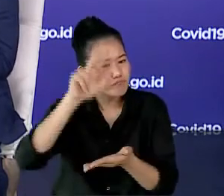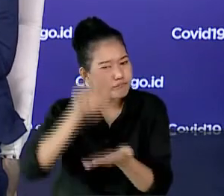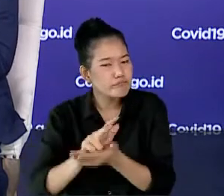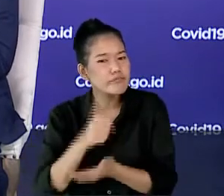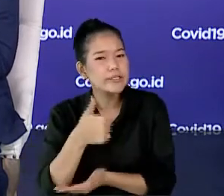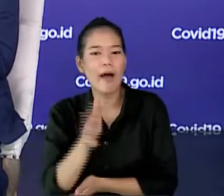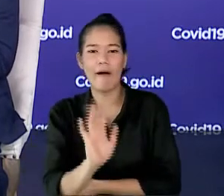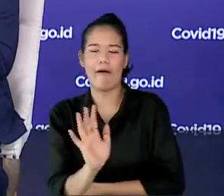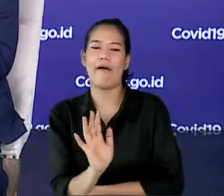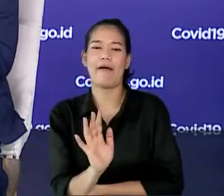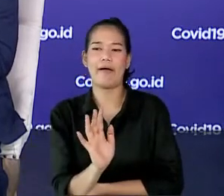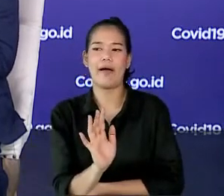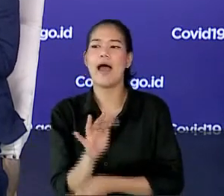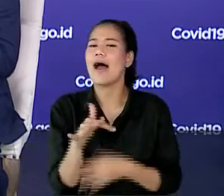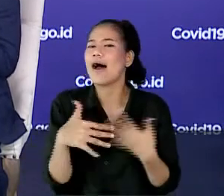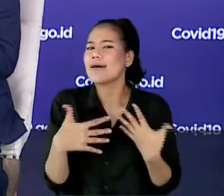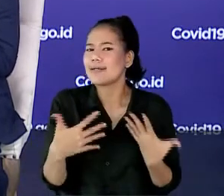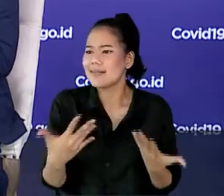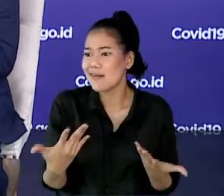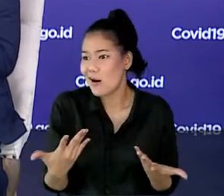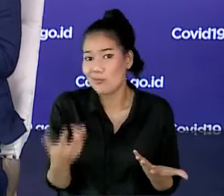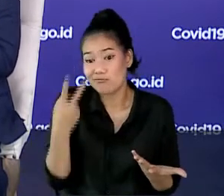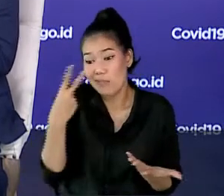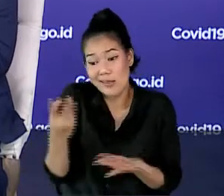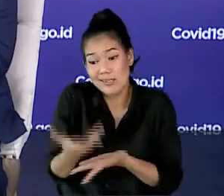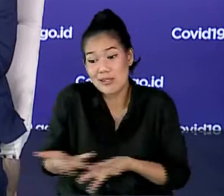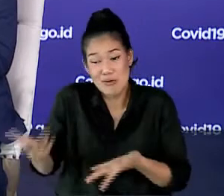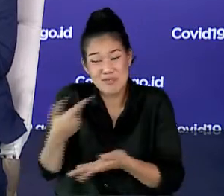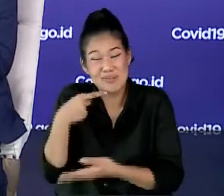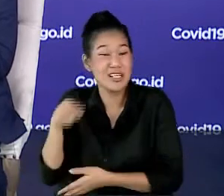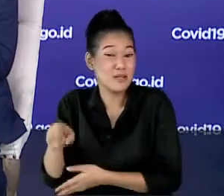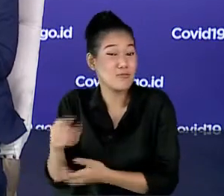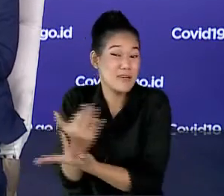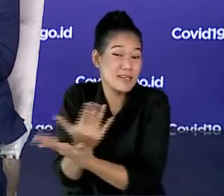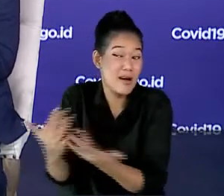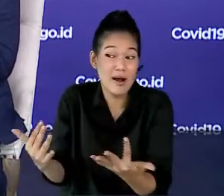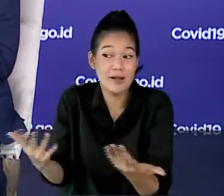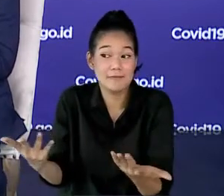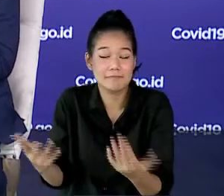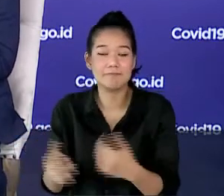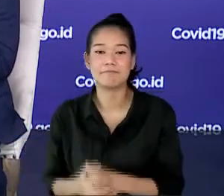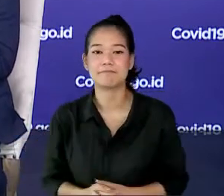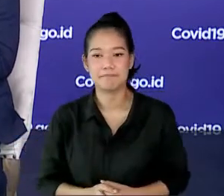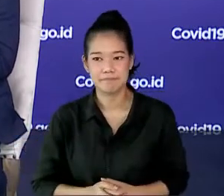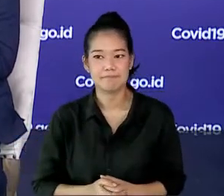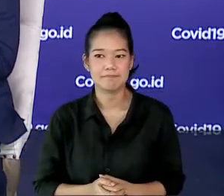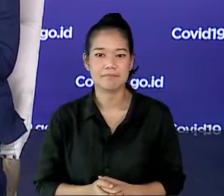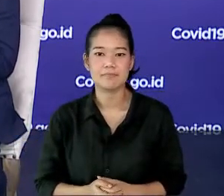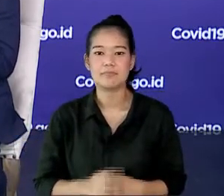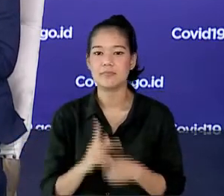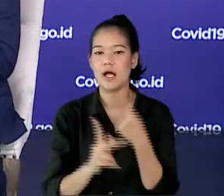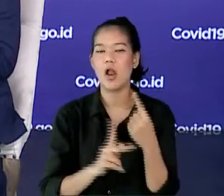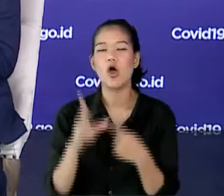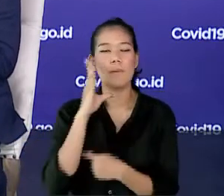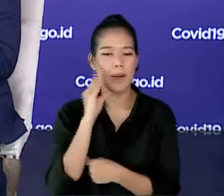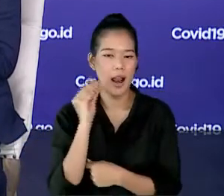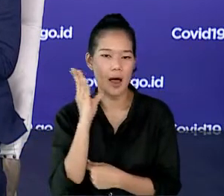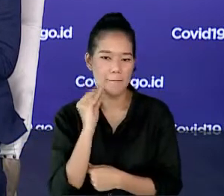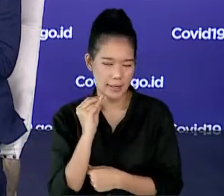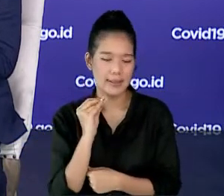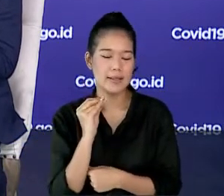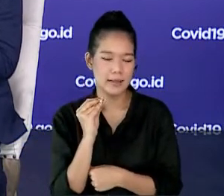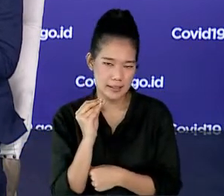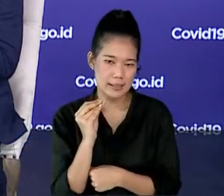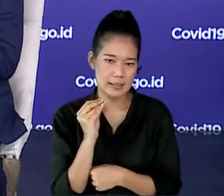diterapkan atau memang ya kenyataannya seperti inilah masyarakat kita? Seperti apa, kalau Mas? Pengalaman saya